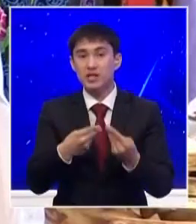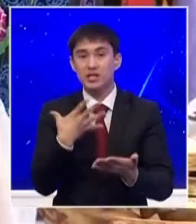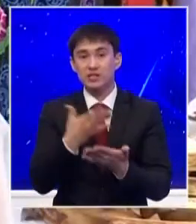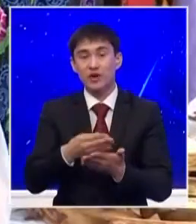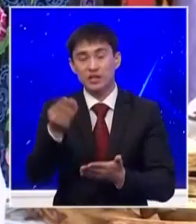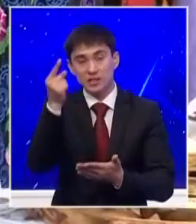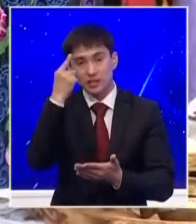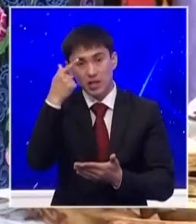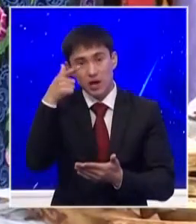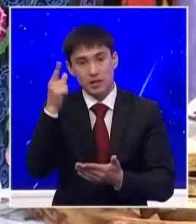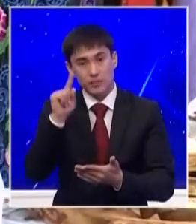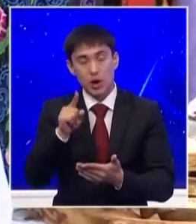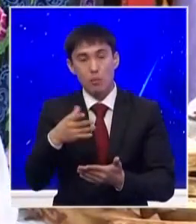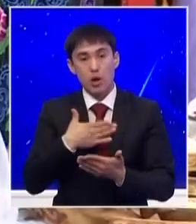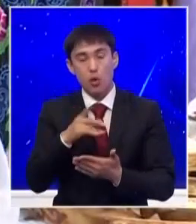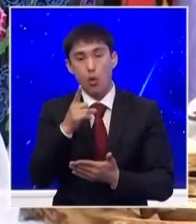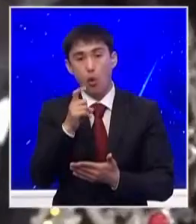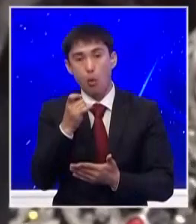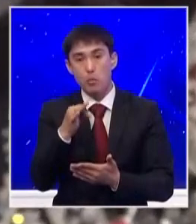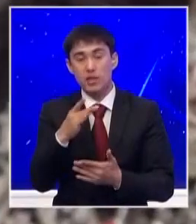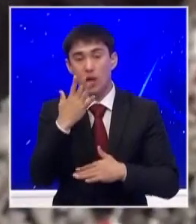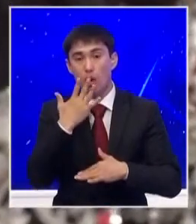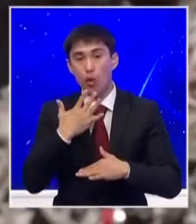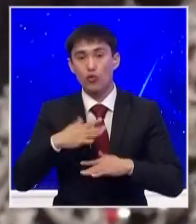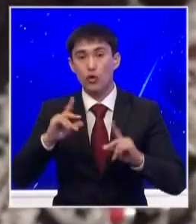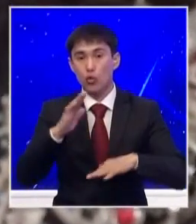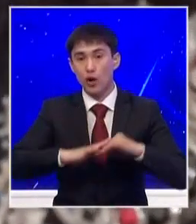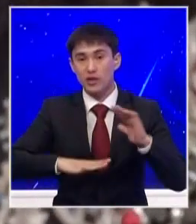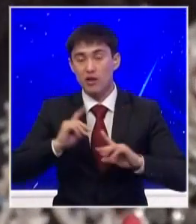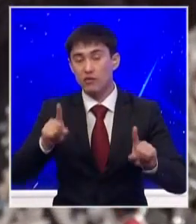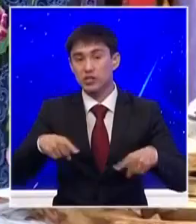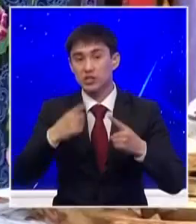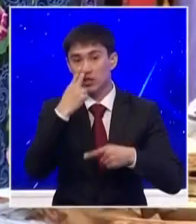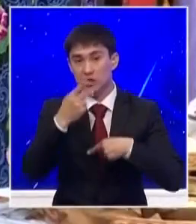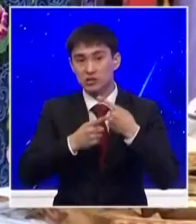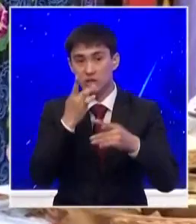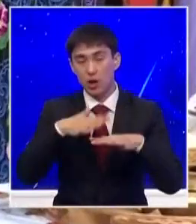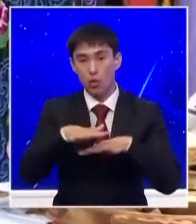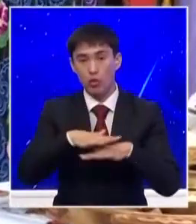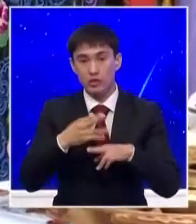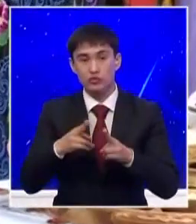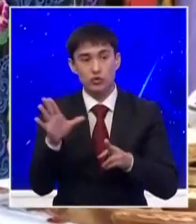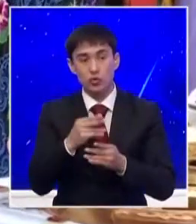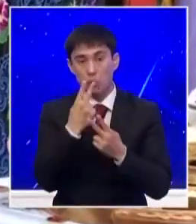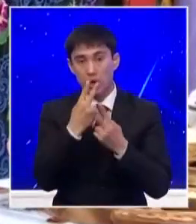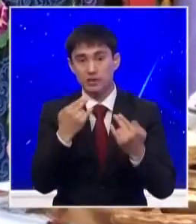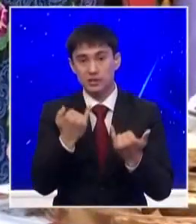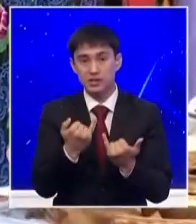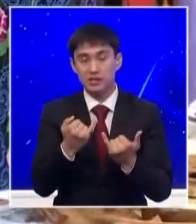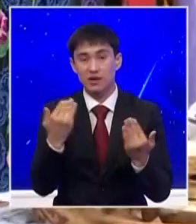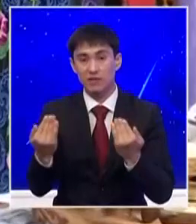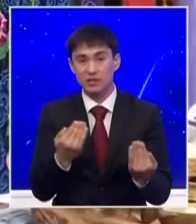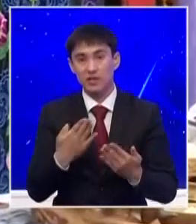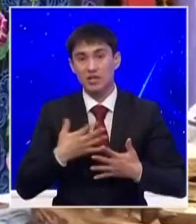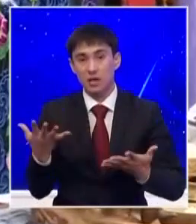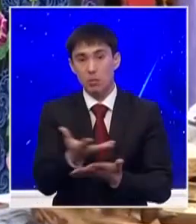свои знания. Мое хобби – это народное рукоделие, возрождение традиций моего народа. Все, что представлено здесь на выставке,